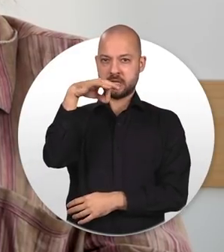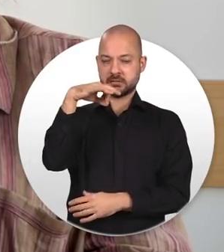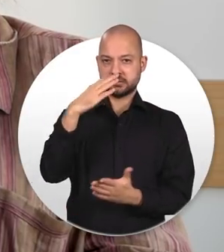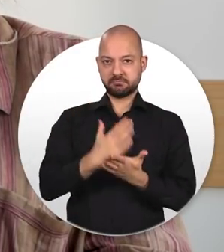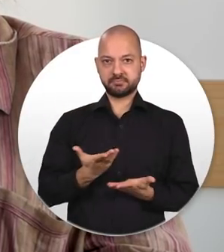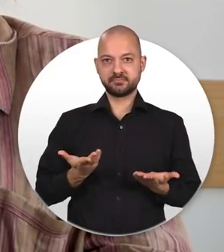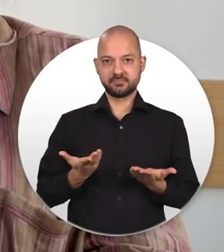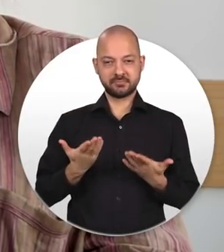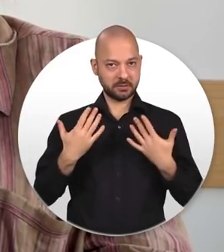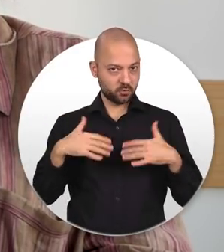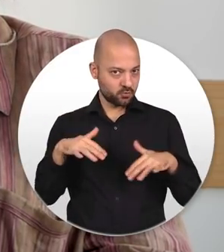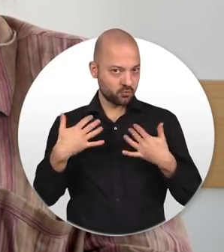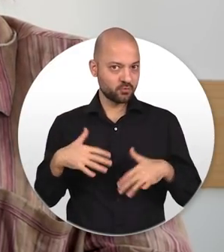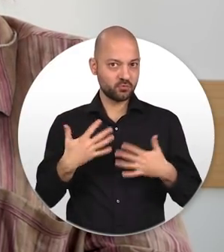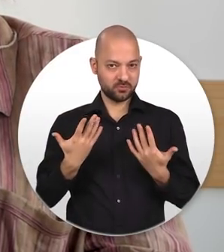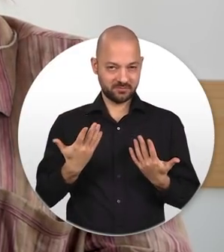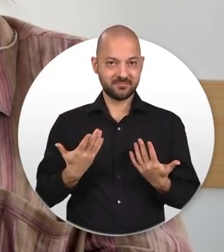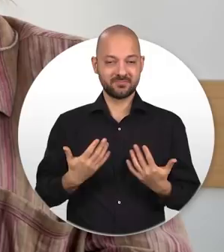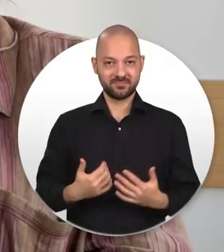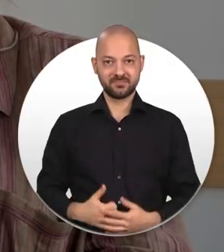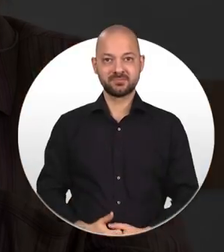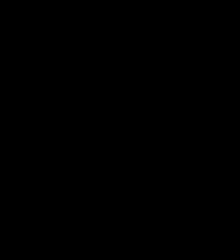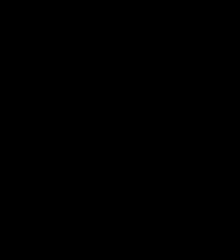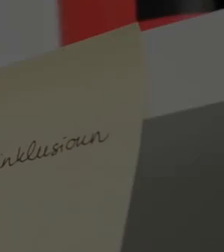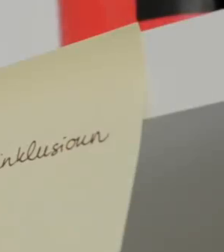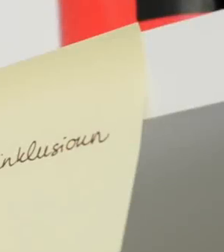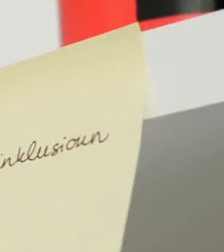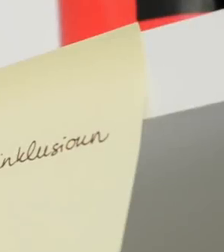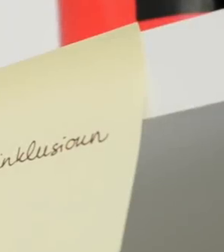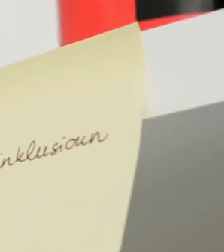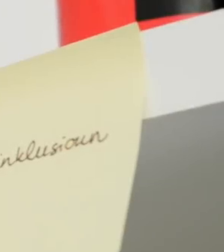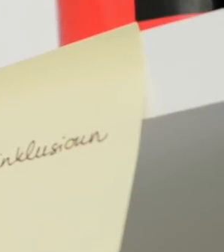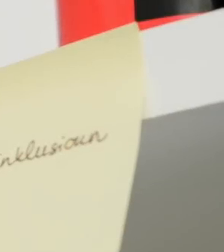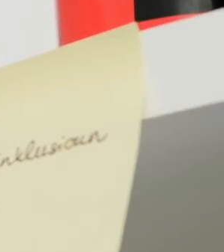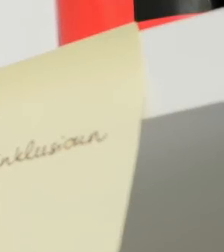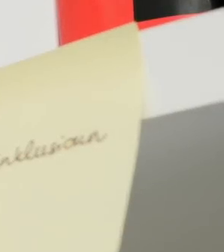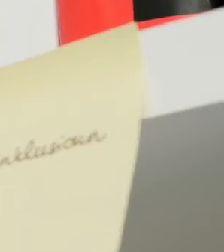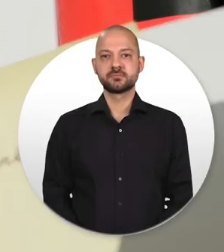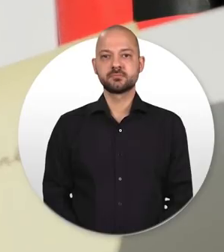Femme Handicap hat bei all den Projekten, die in Europa gelaufen sind.